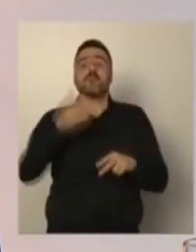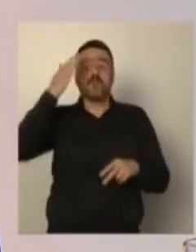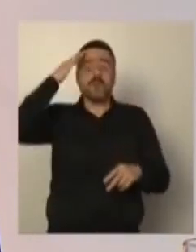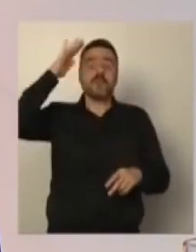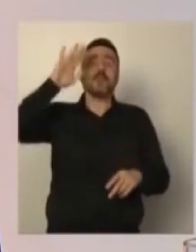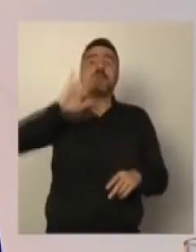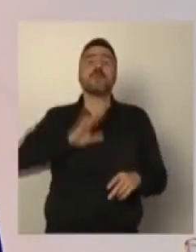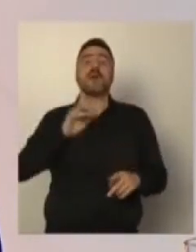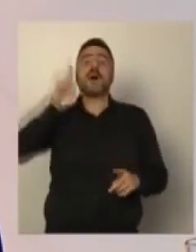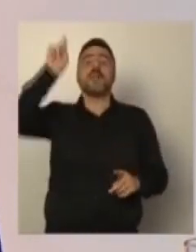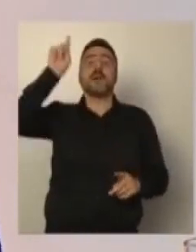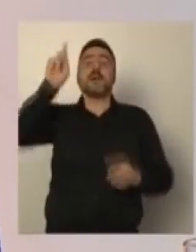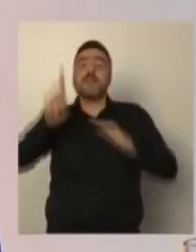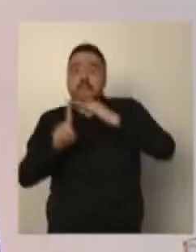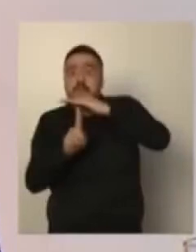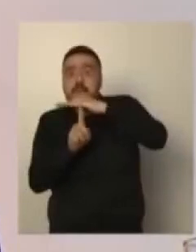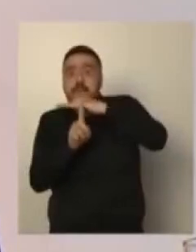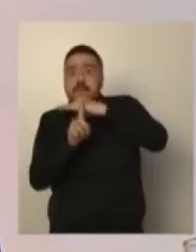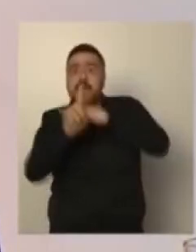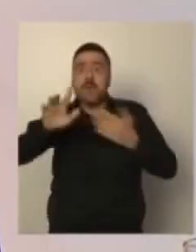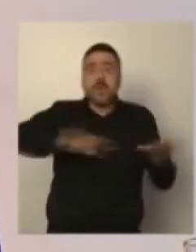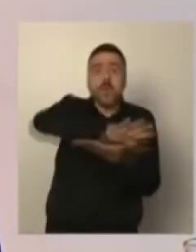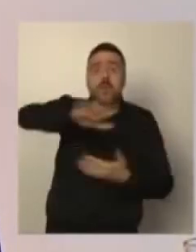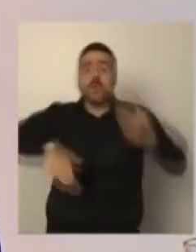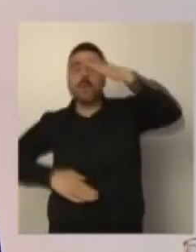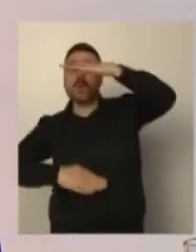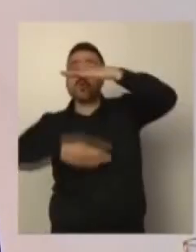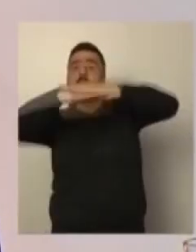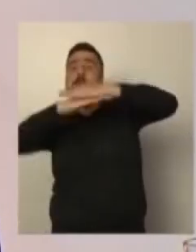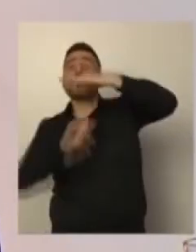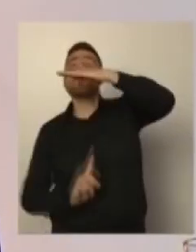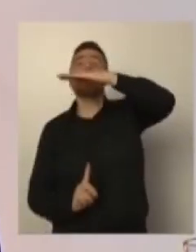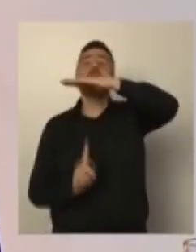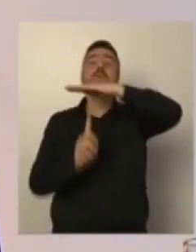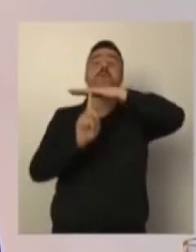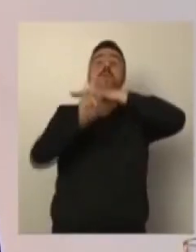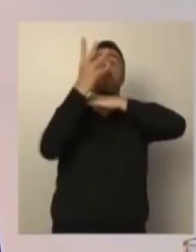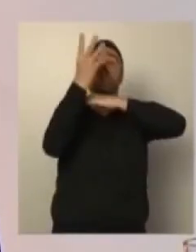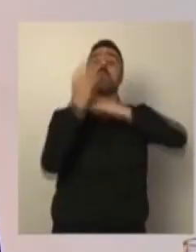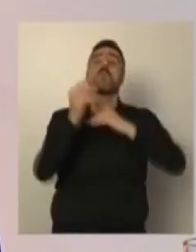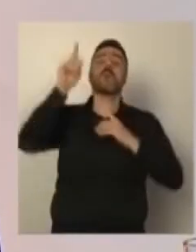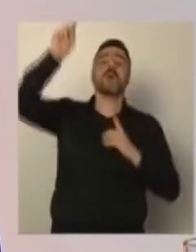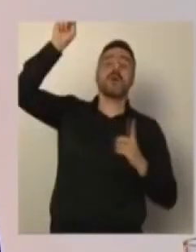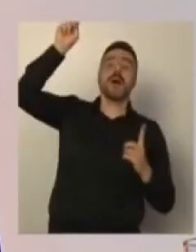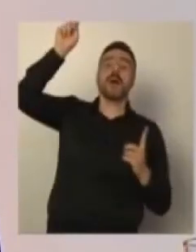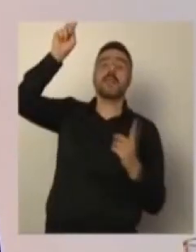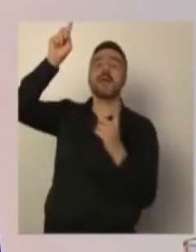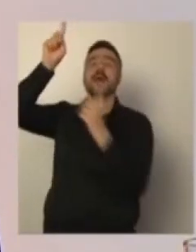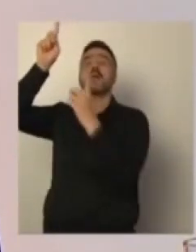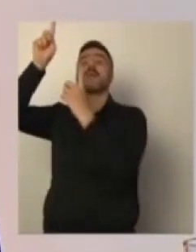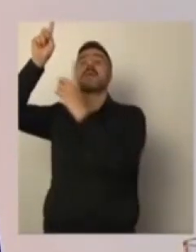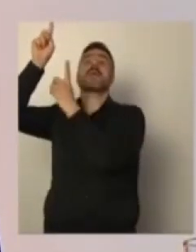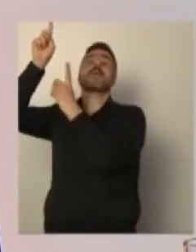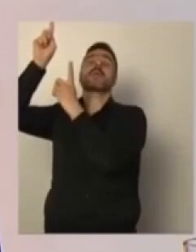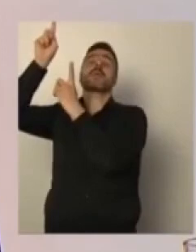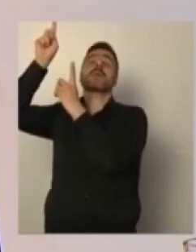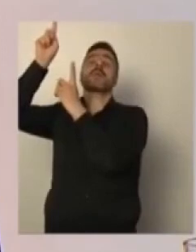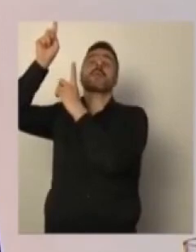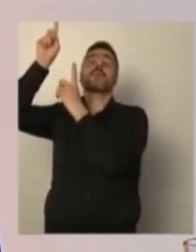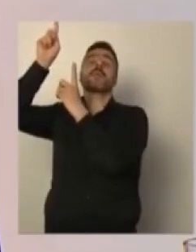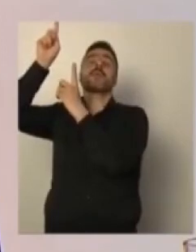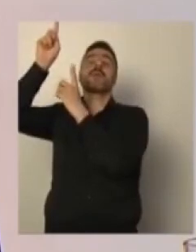Miraç'la Sidre-i Münteha'ya yükseldin, ümmetine oradan namazı getirdin